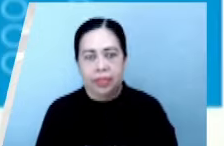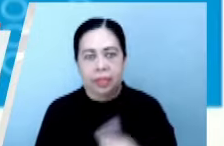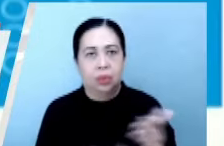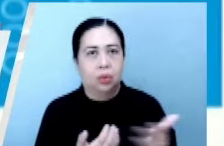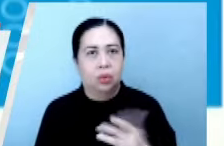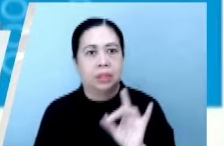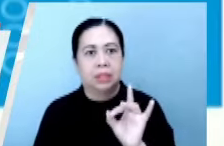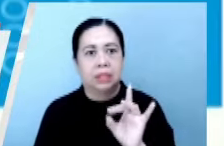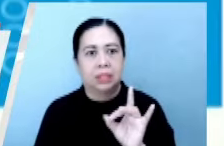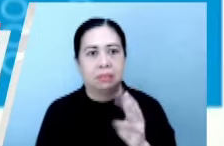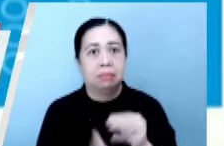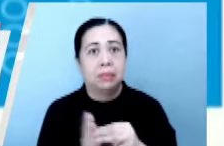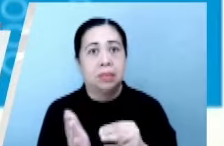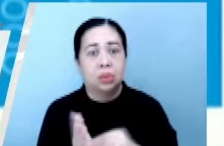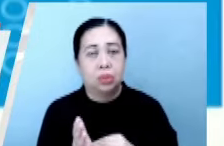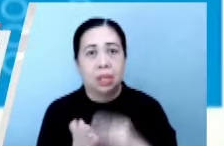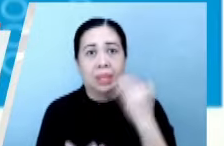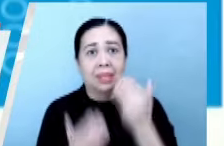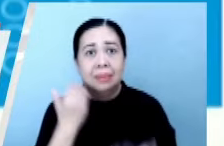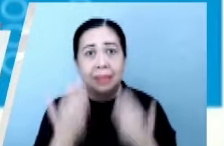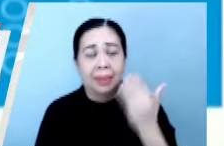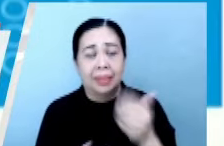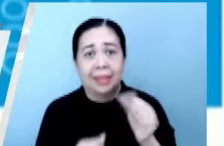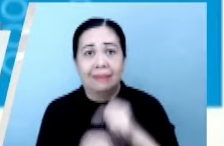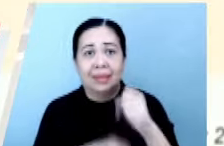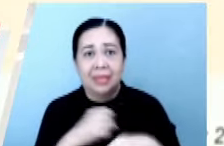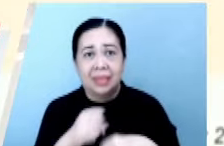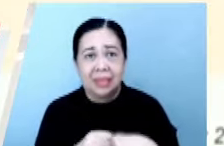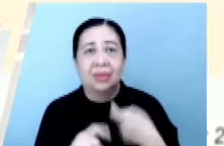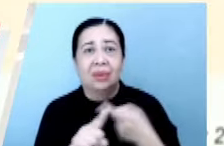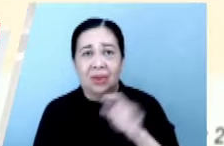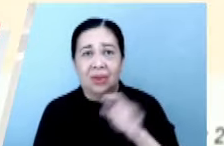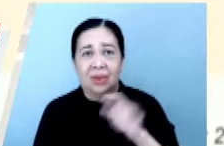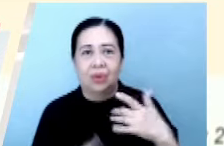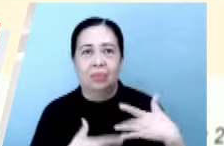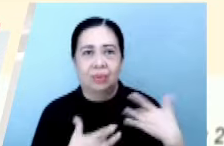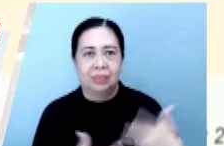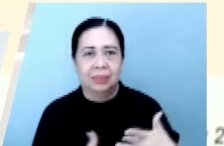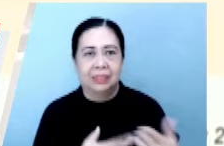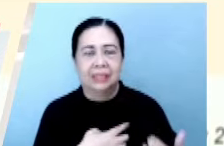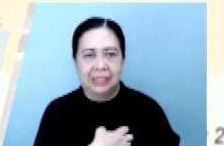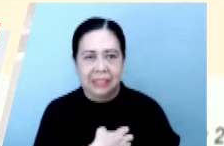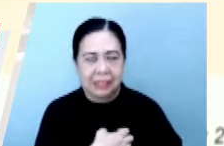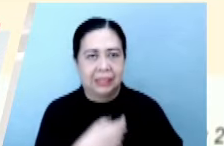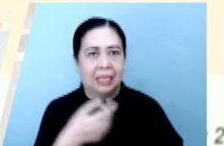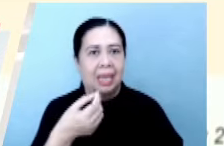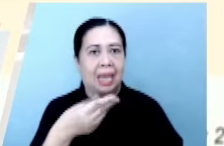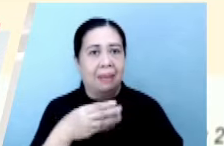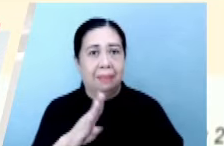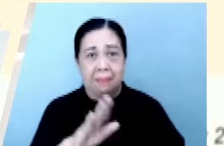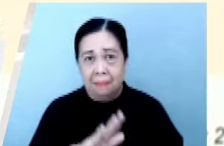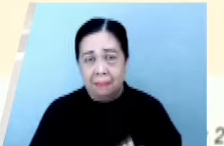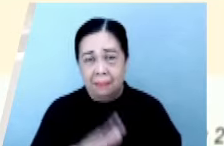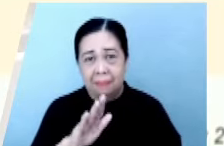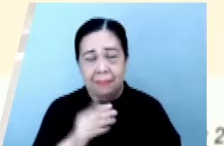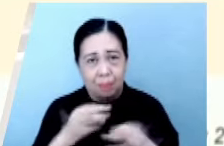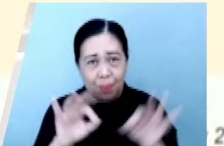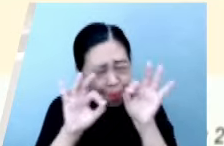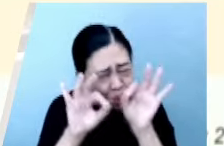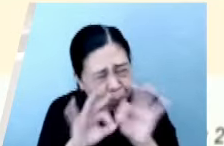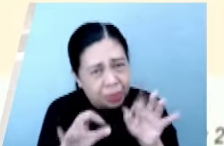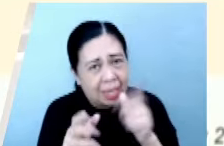ang namamatay kada taon from cardiovascular disease. Ang hypertension, kaya siya mahalaga kasi siya yung